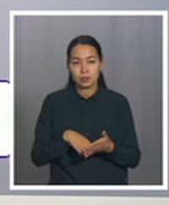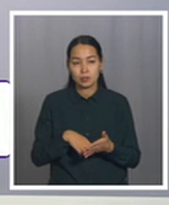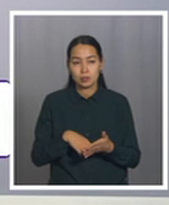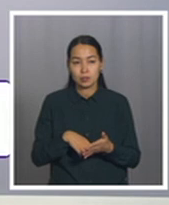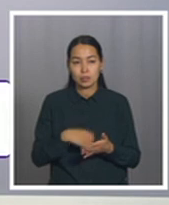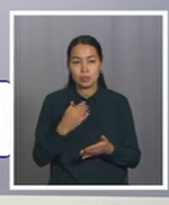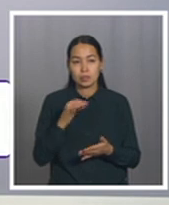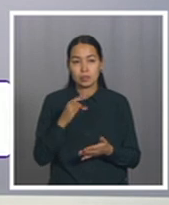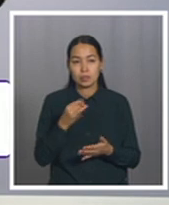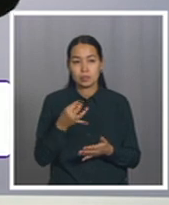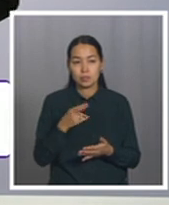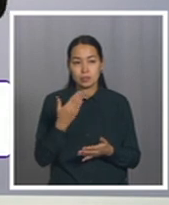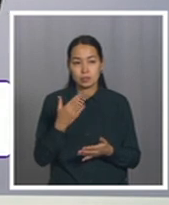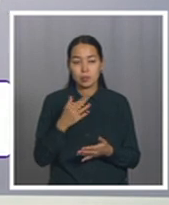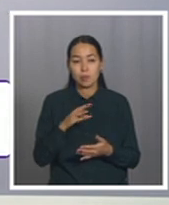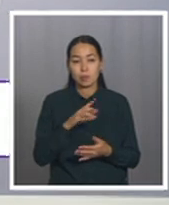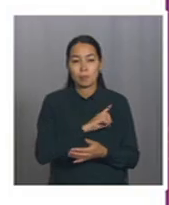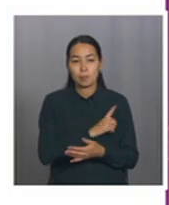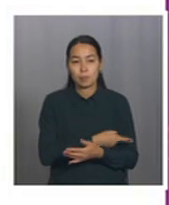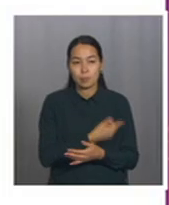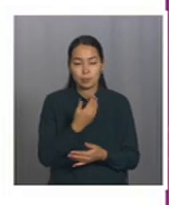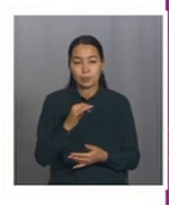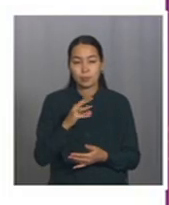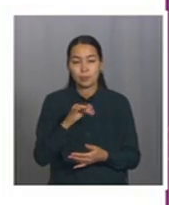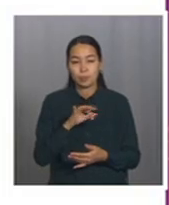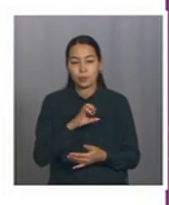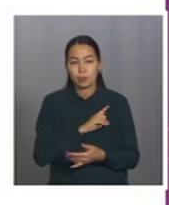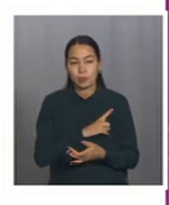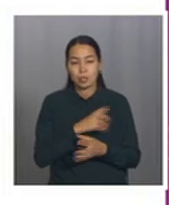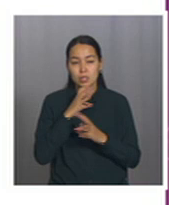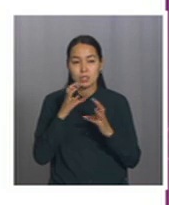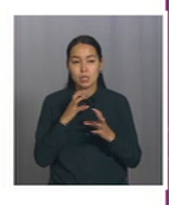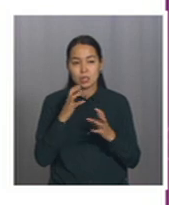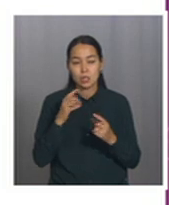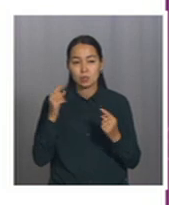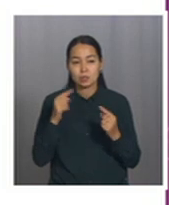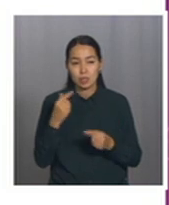инерция моментінің, яғни импульс моментінің сақталуына сай